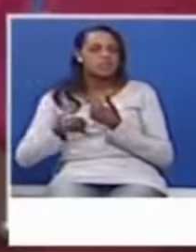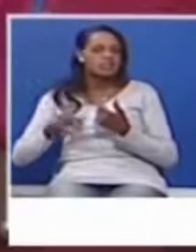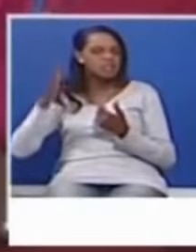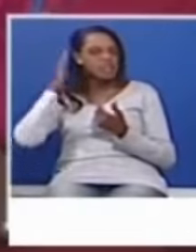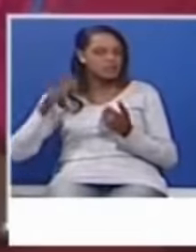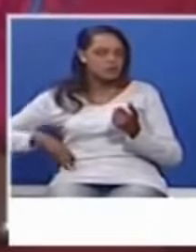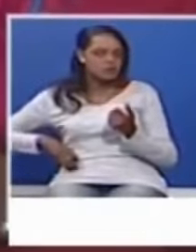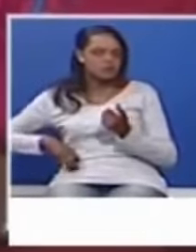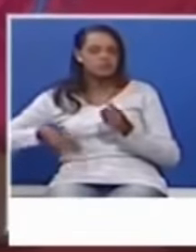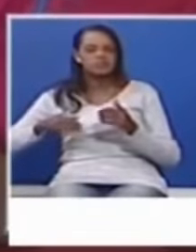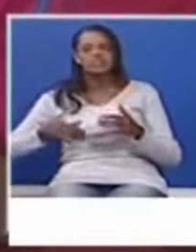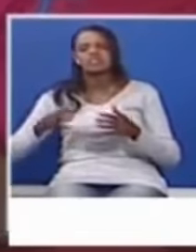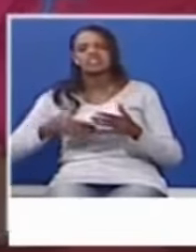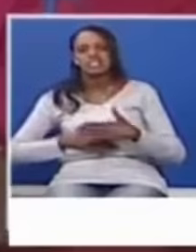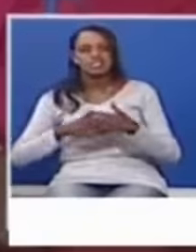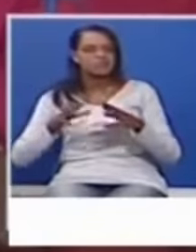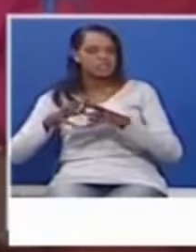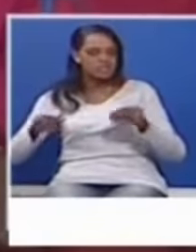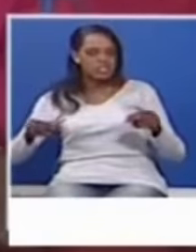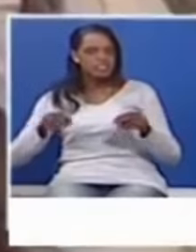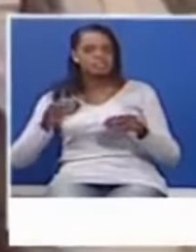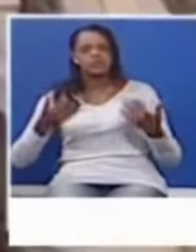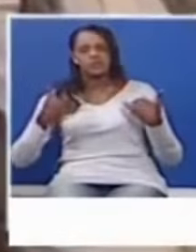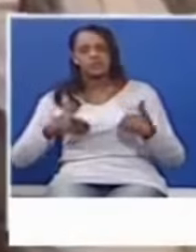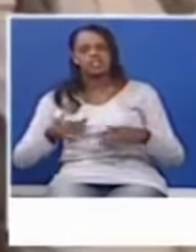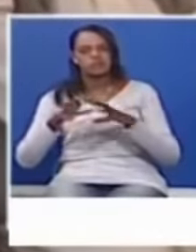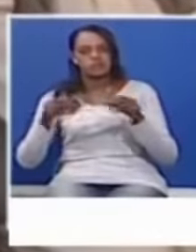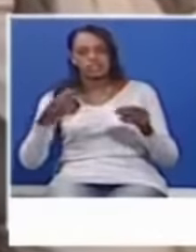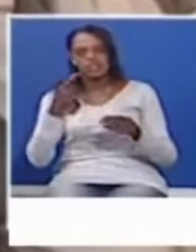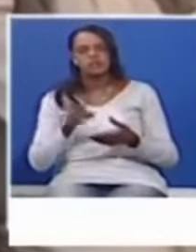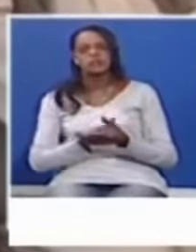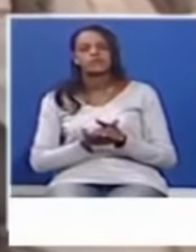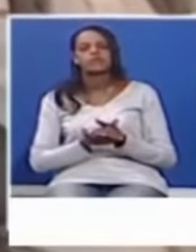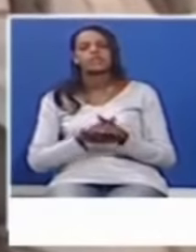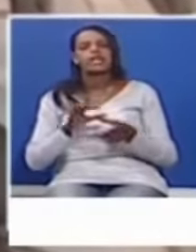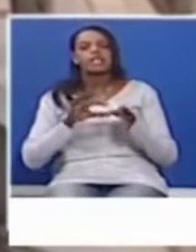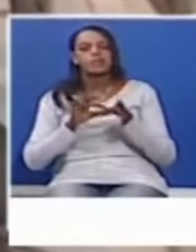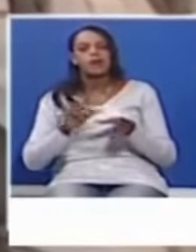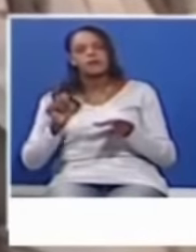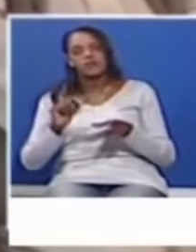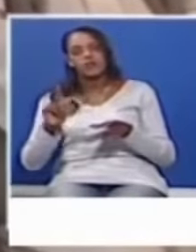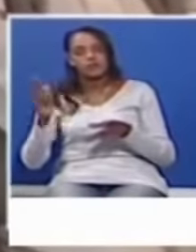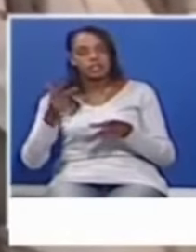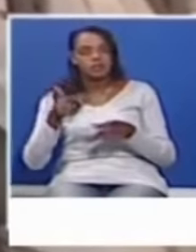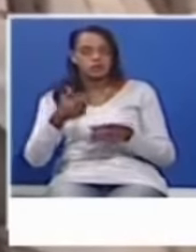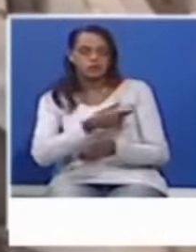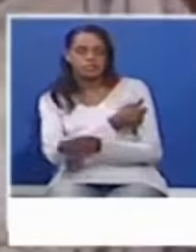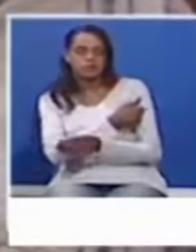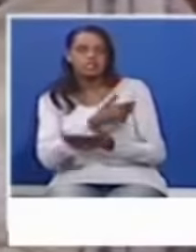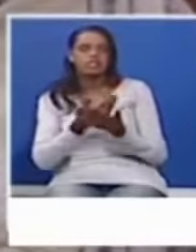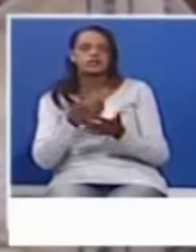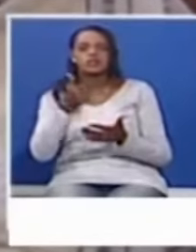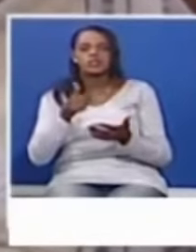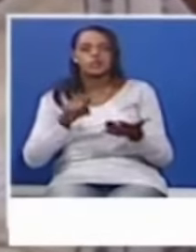ላልሽን ምንፃል ጥንስን መድመይቲ ምግልጋል ምዉት ዕሸልን ምዃኑ ኣነፂሩ። ንሕማም ንፍዮን ሩቤላን ዝውሃብ ክታበታት ካብ 6 ወርሒ